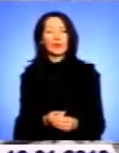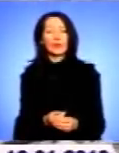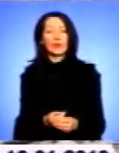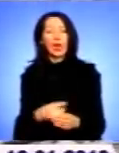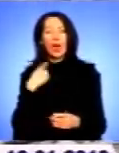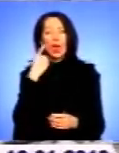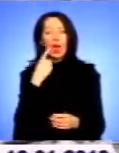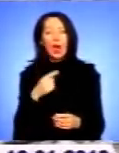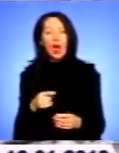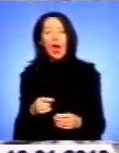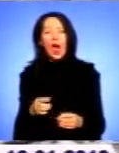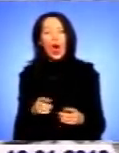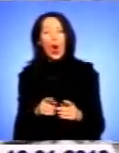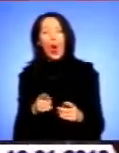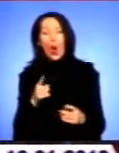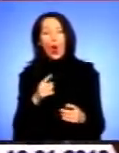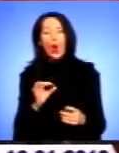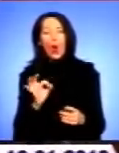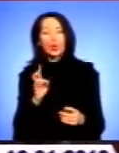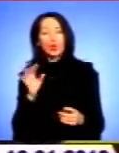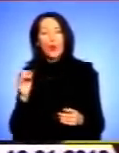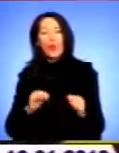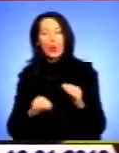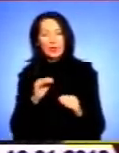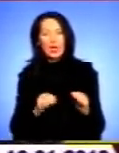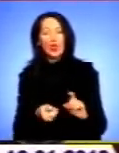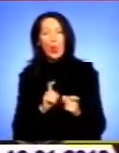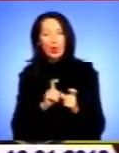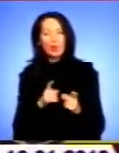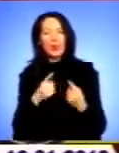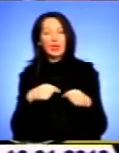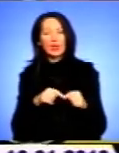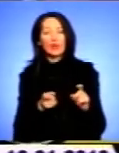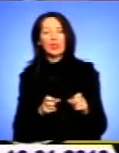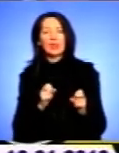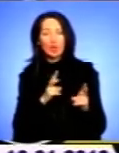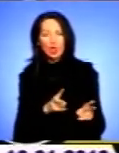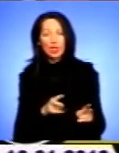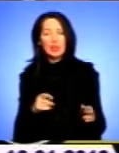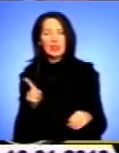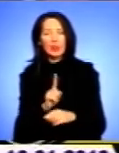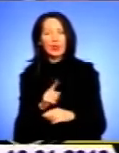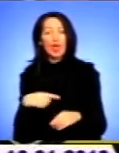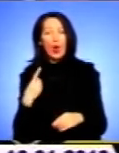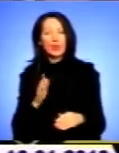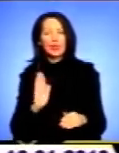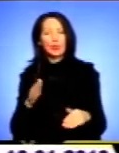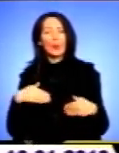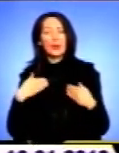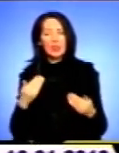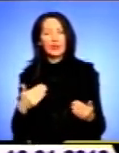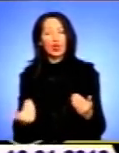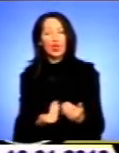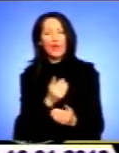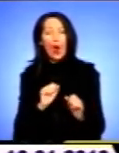Особовому складу управління боротьби з організованою злочинністю управління МВС України в Тернопільській області було представлено нового керівника. Ним